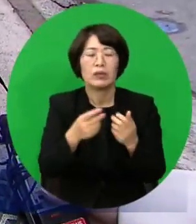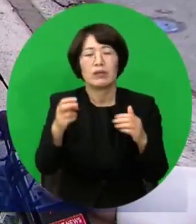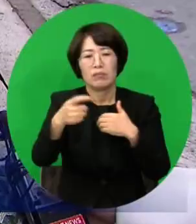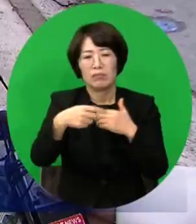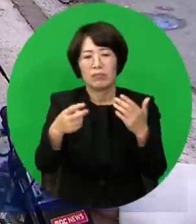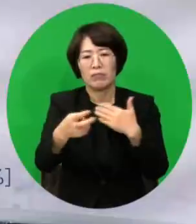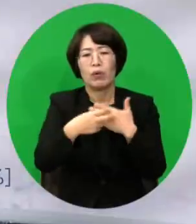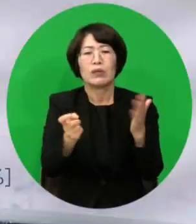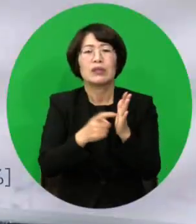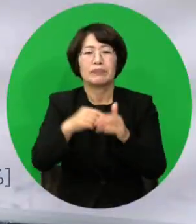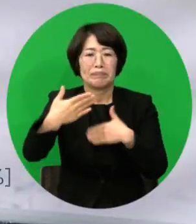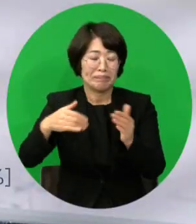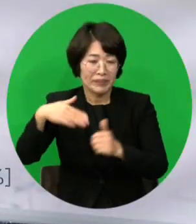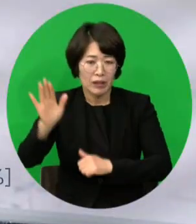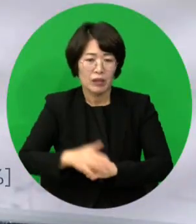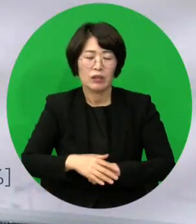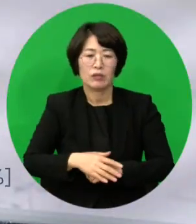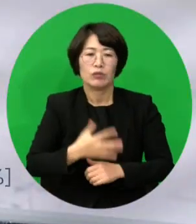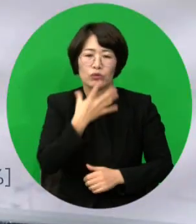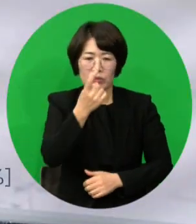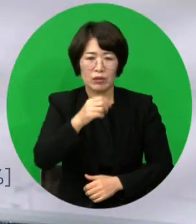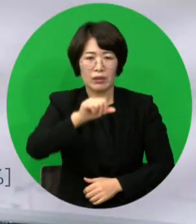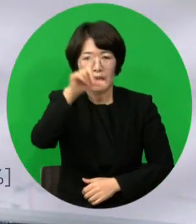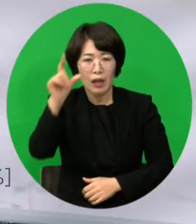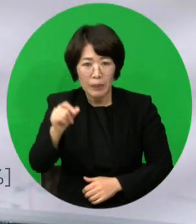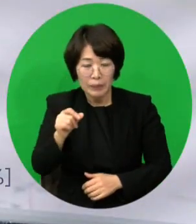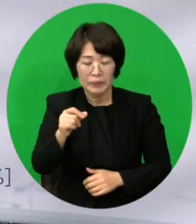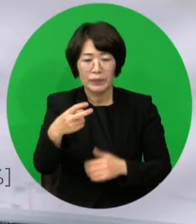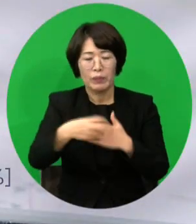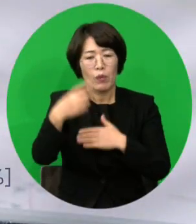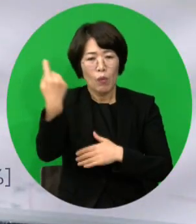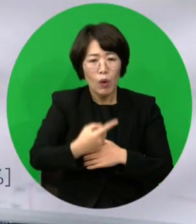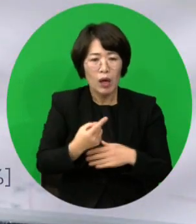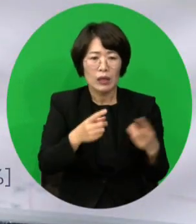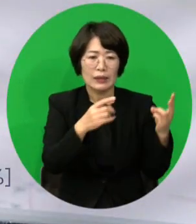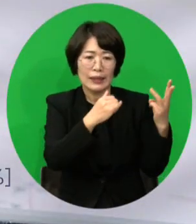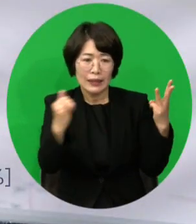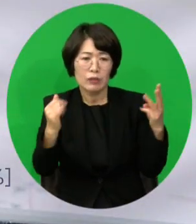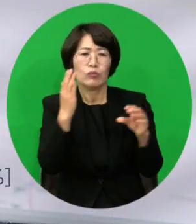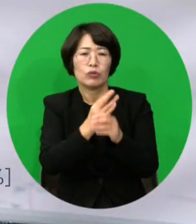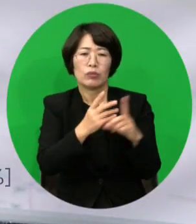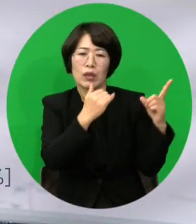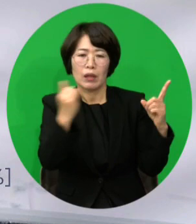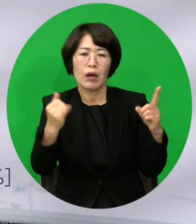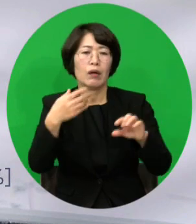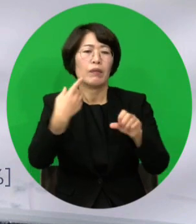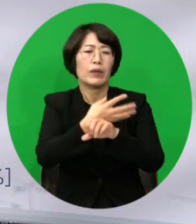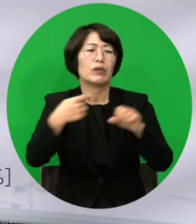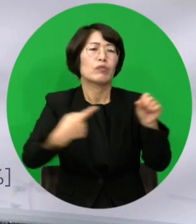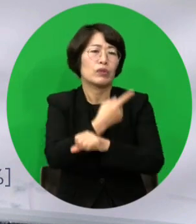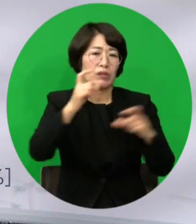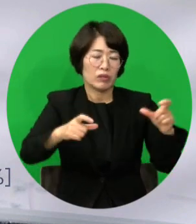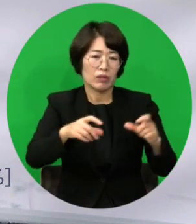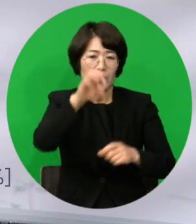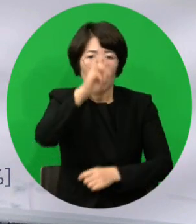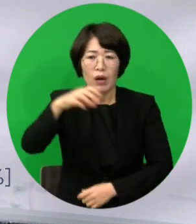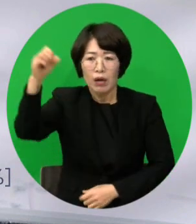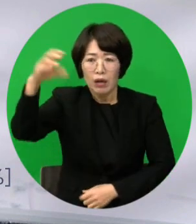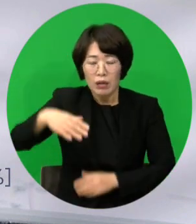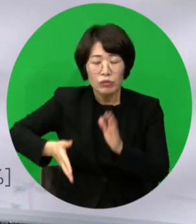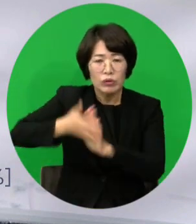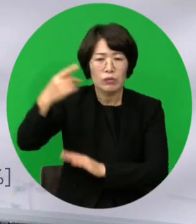응급실을 이용했었고 순천 달빛 어린이병원 이용 환자는 3명 중 1명이 타지 환자였고 광양시의 비율이